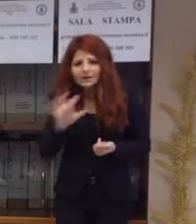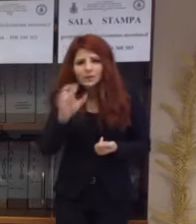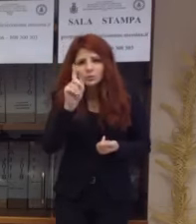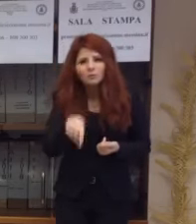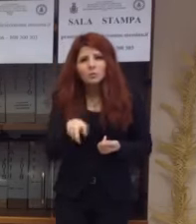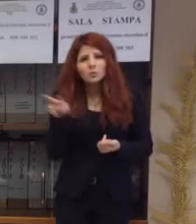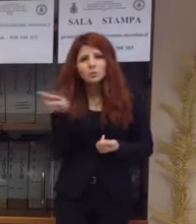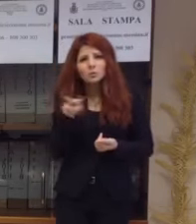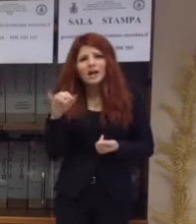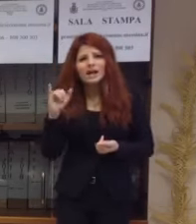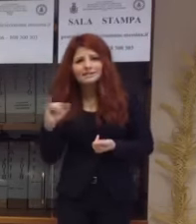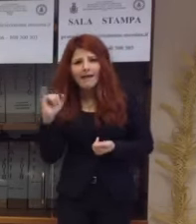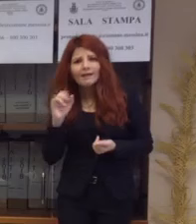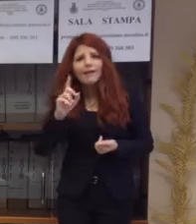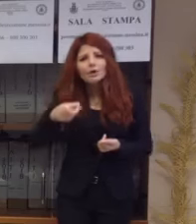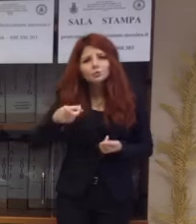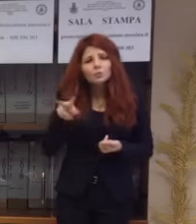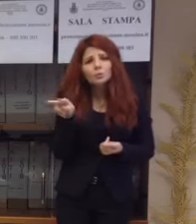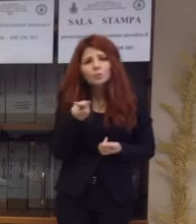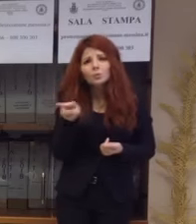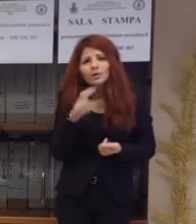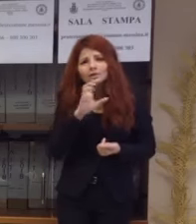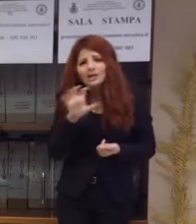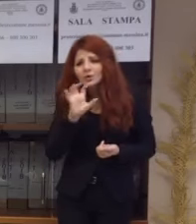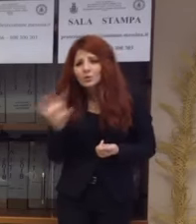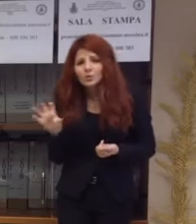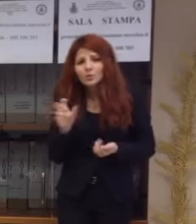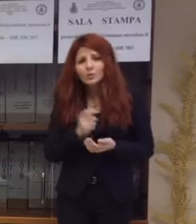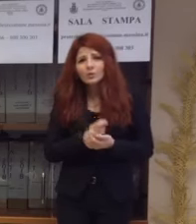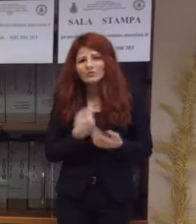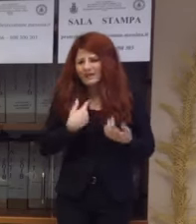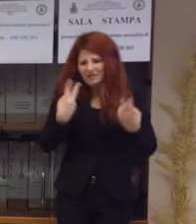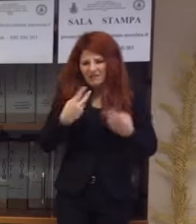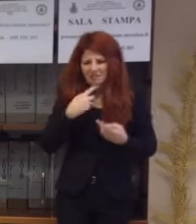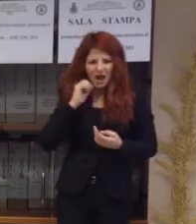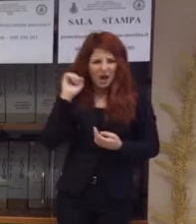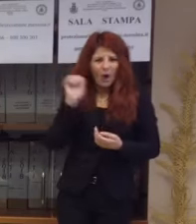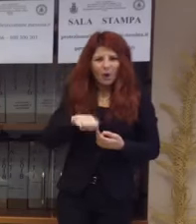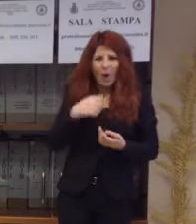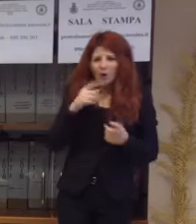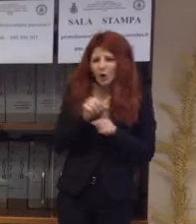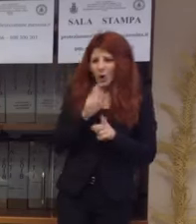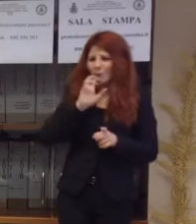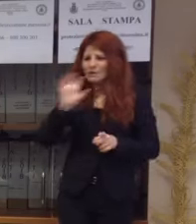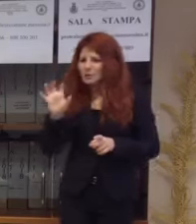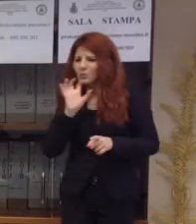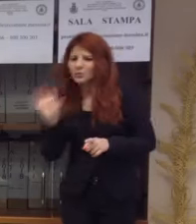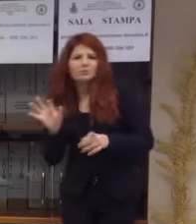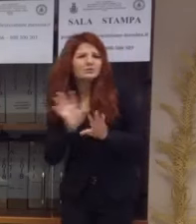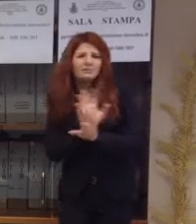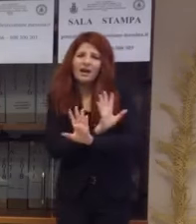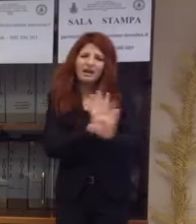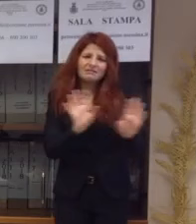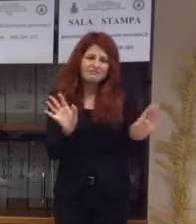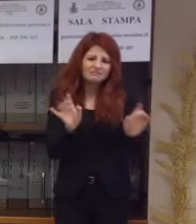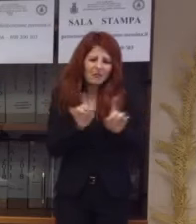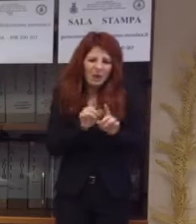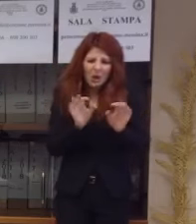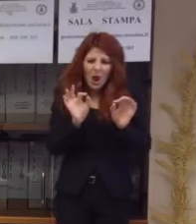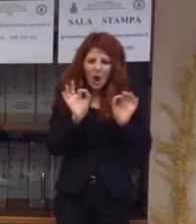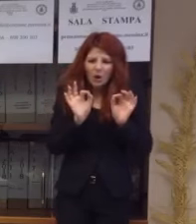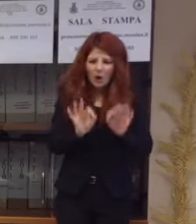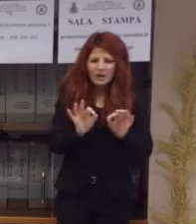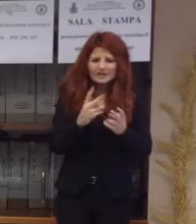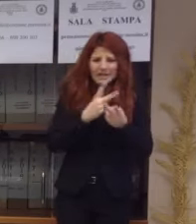queste cose, ma quando si tratta di tematiche così sporche, di tentativi di accostarmi ad ambienti schifosi come